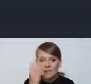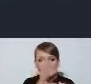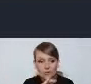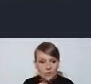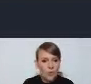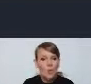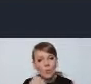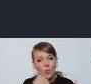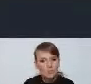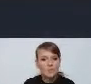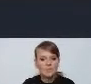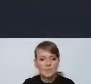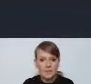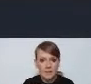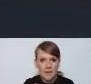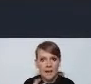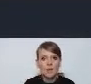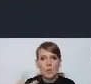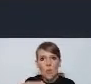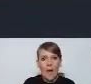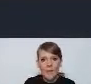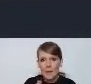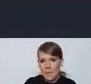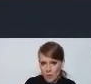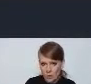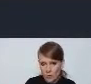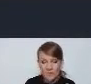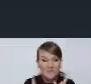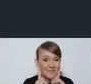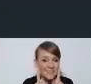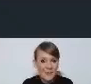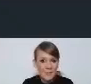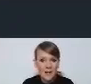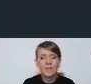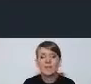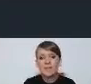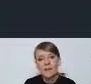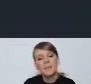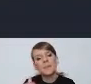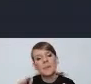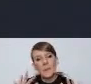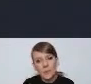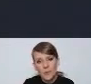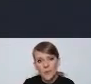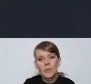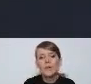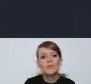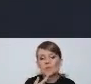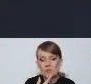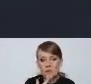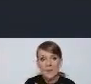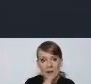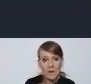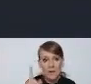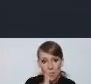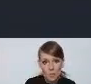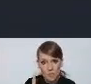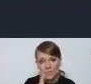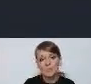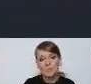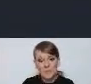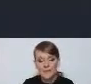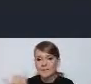zarządzaniem składnikiem majątkowym. Tak naprawdę trochę innymi słowy, partnerstwo publiczno-prywatne zawsze jest